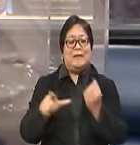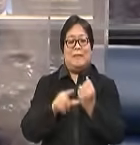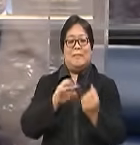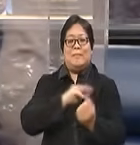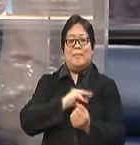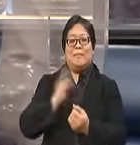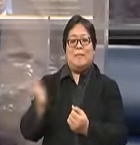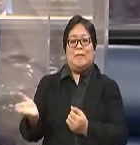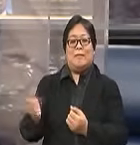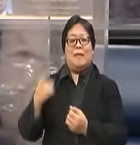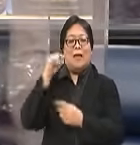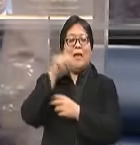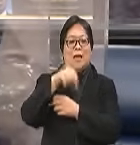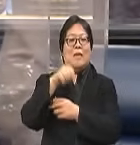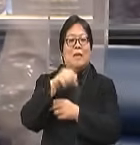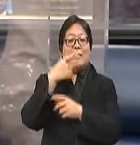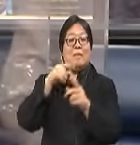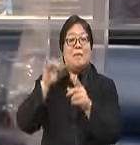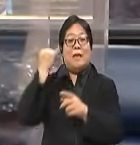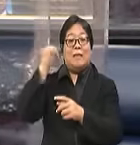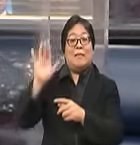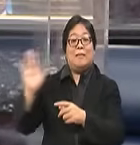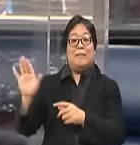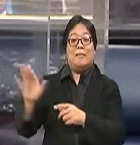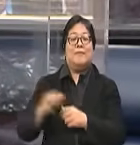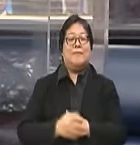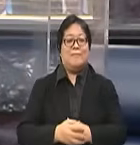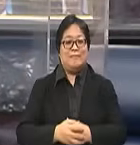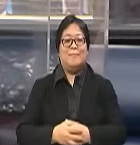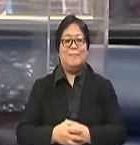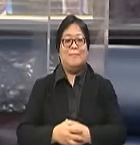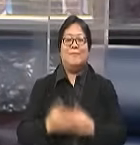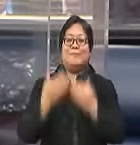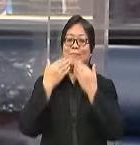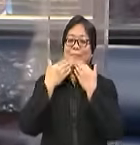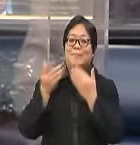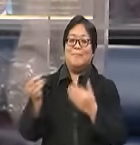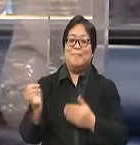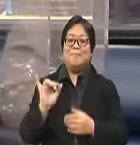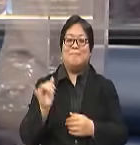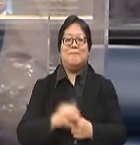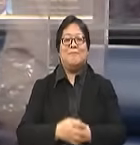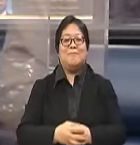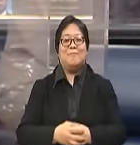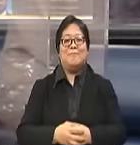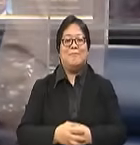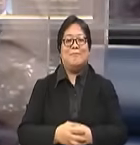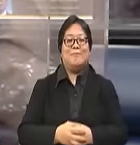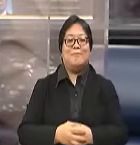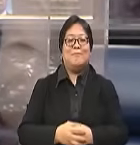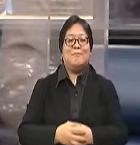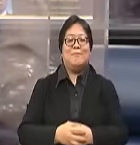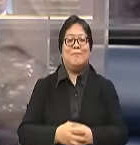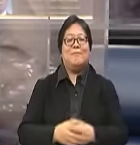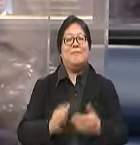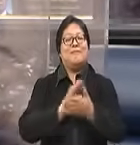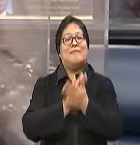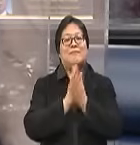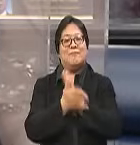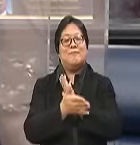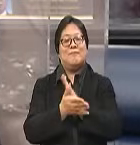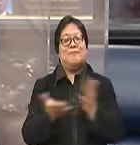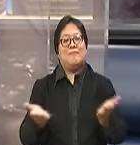yhtg enggak paste ini juga ideapad ya Coba Wih Oke makasih hehehe oke so jadi